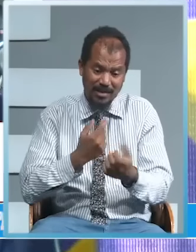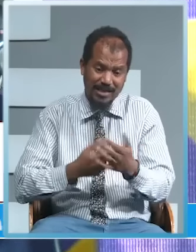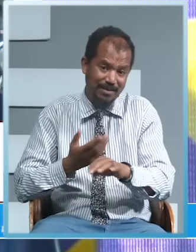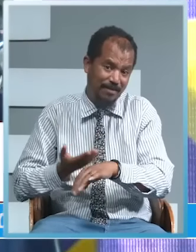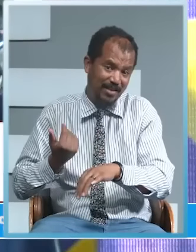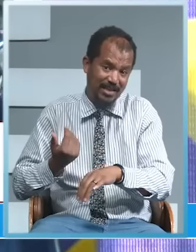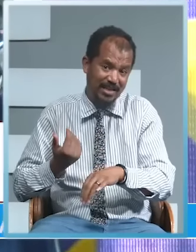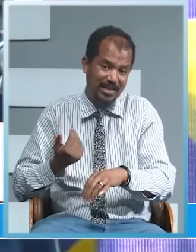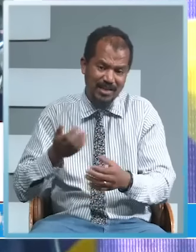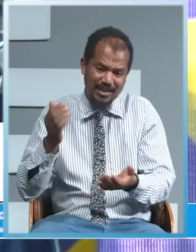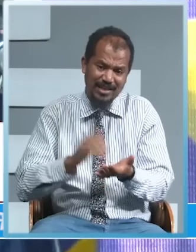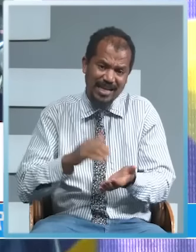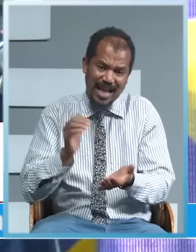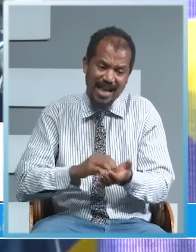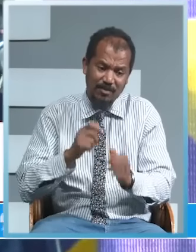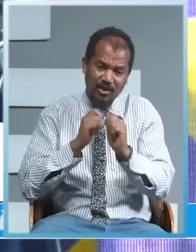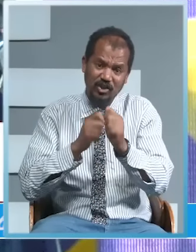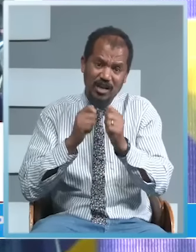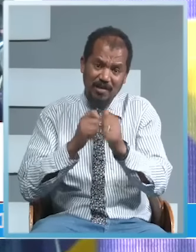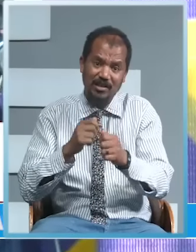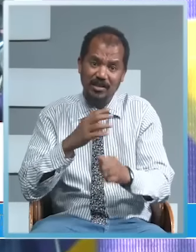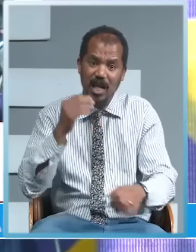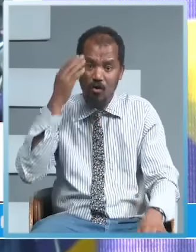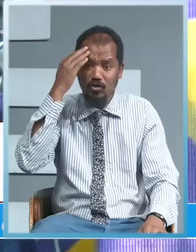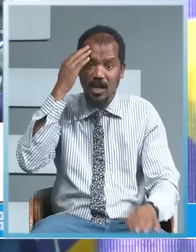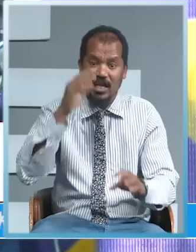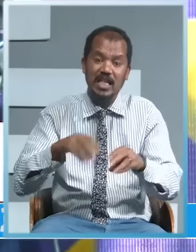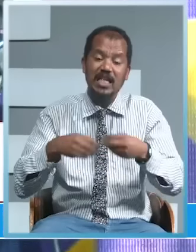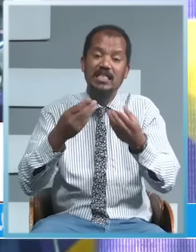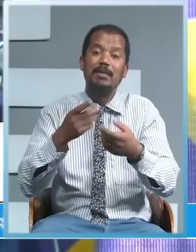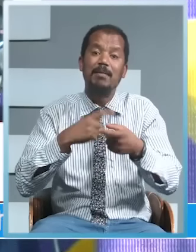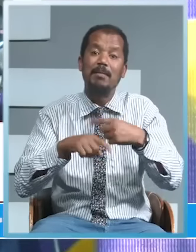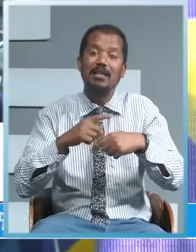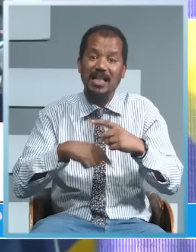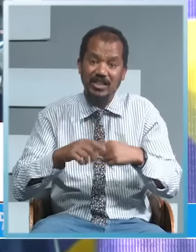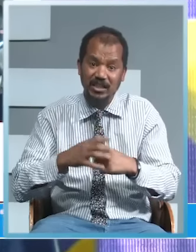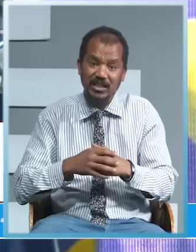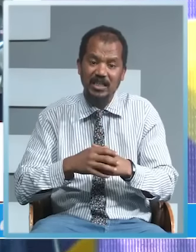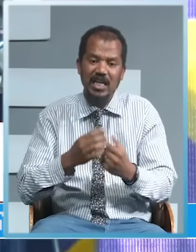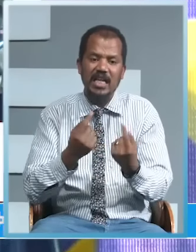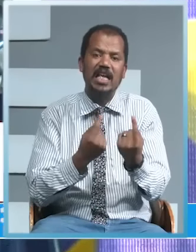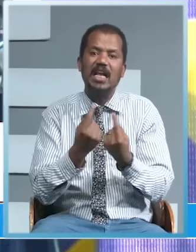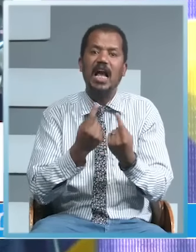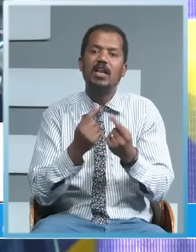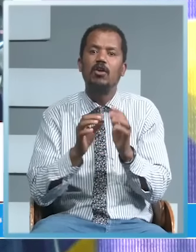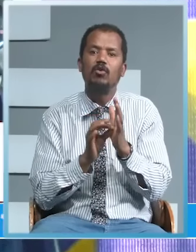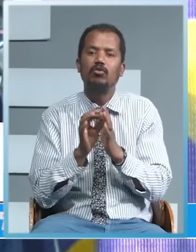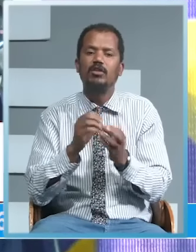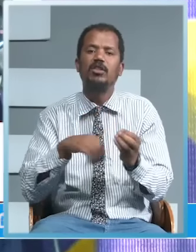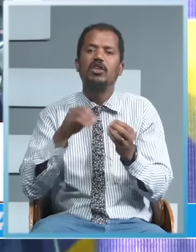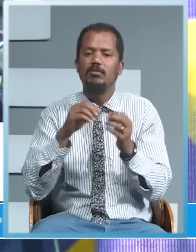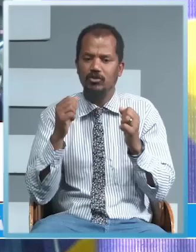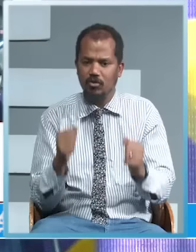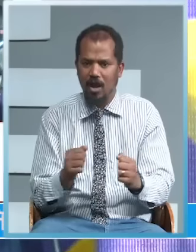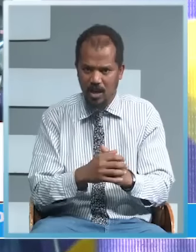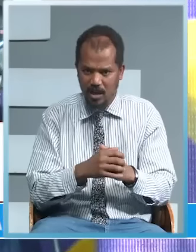በፊት ተደጋጋሚ ሽልማቶችንና ውቅናዎችን እየሰጠን በመምጣታችን የነጋዴያችን ቁጥር ሊጨምር